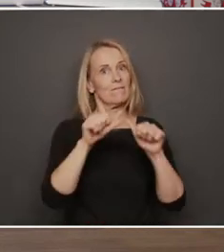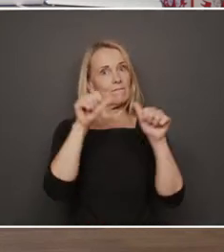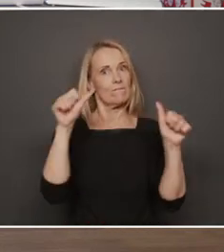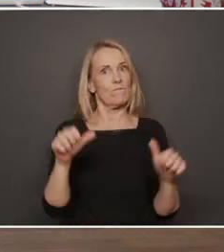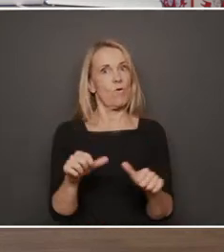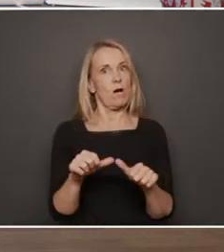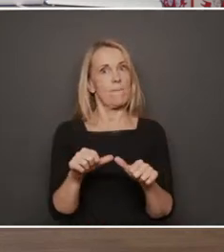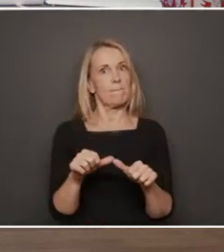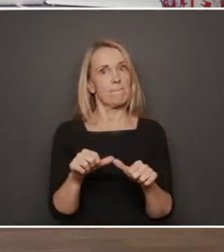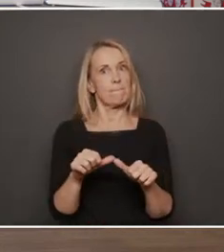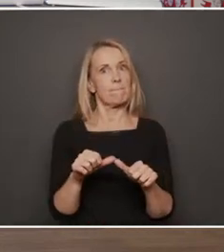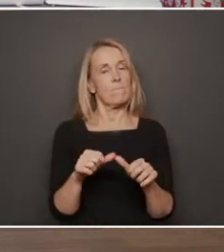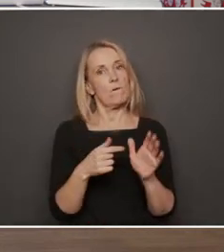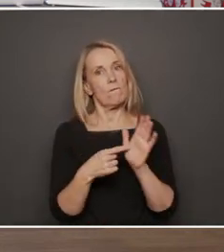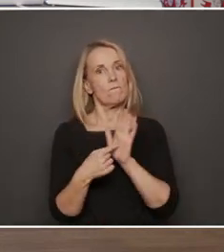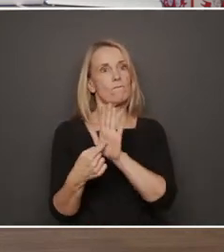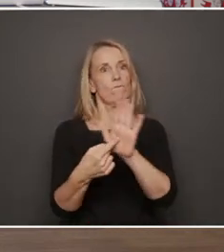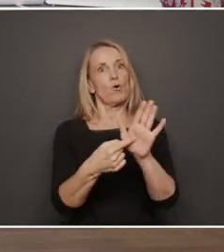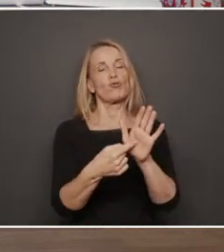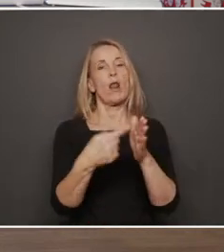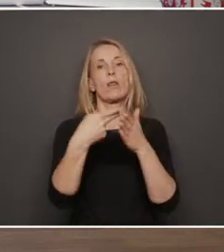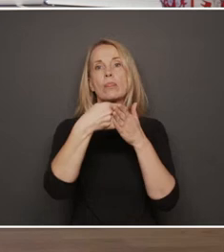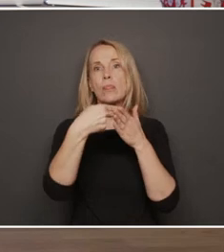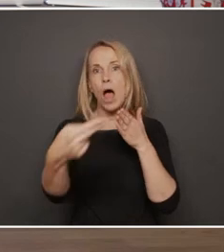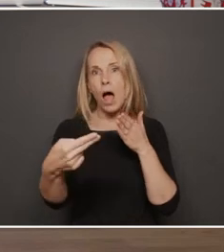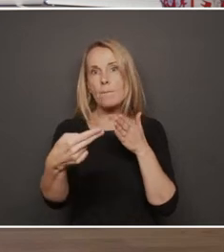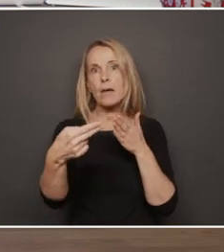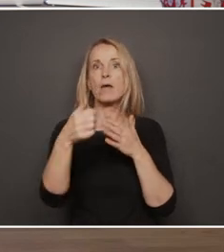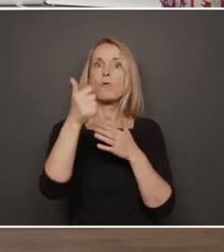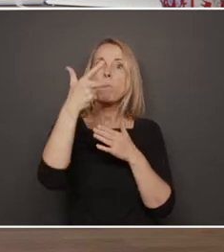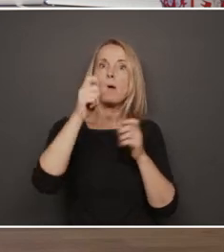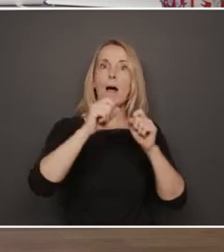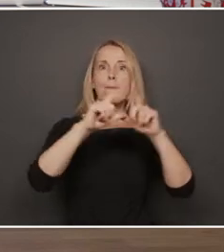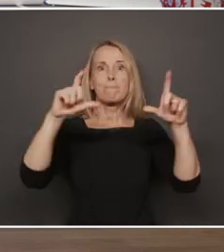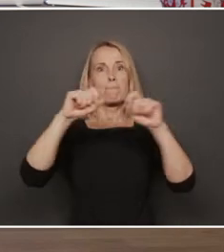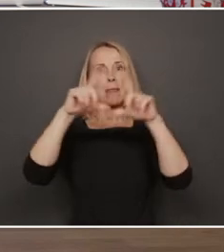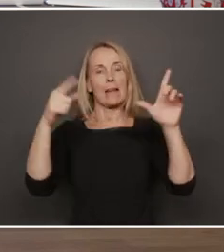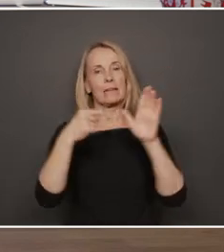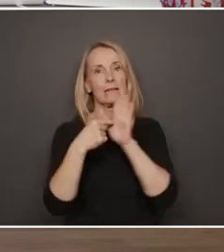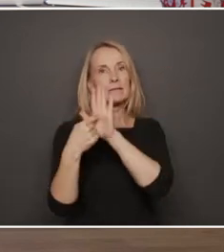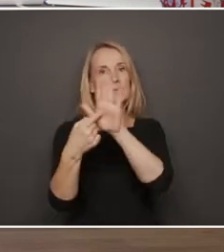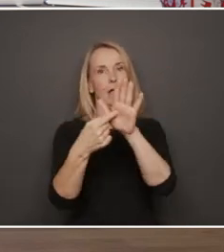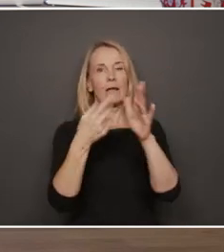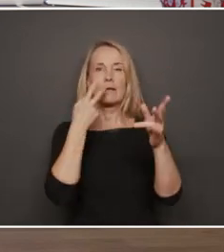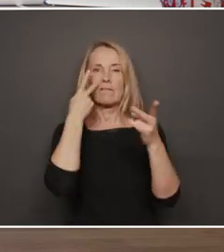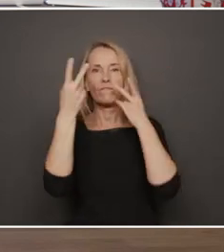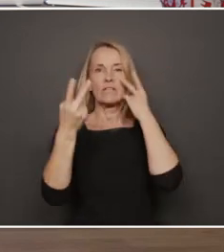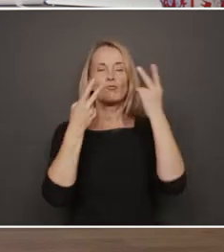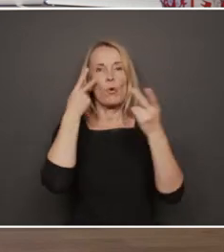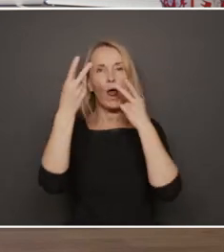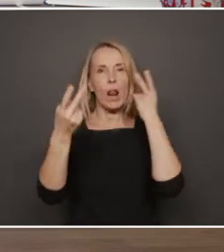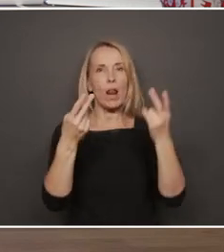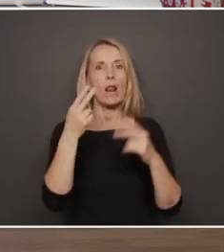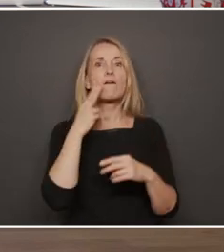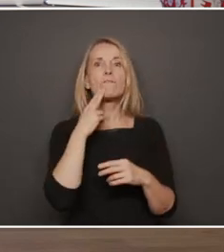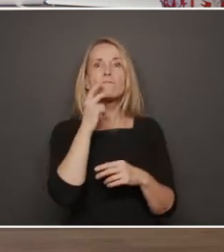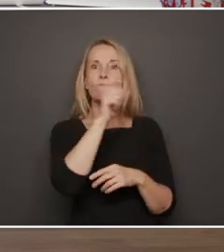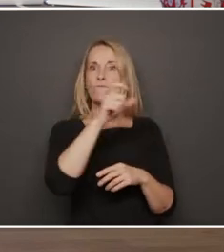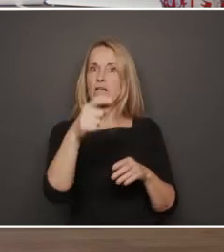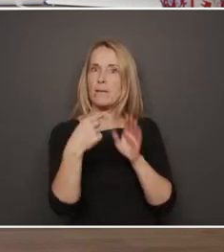von der Vorstellung des Namens und einiger Bilder visuelle Eindrücke der Unternehmen